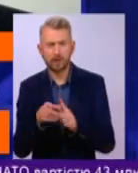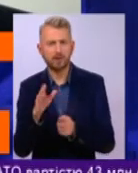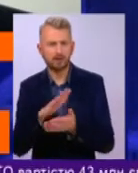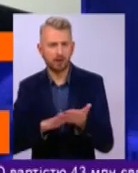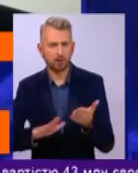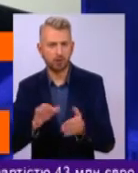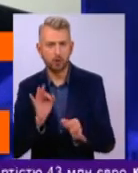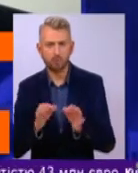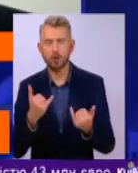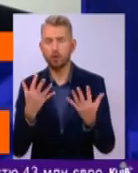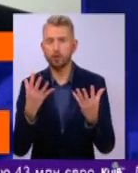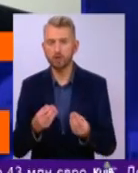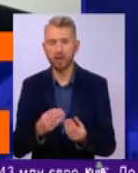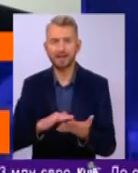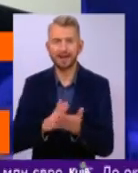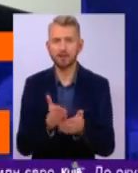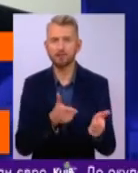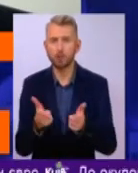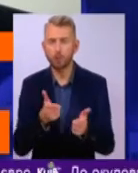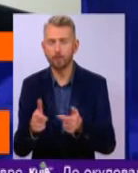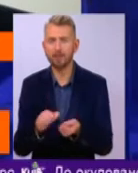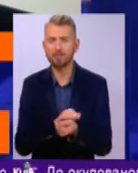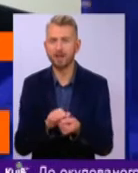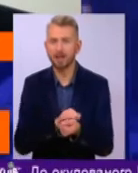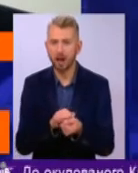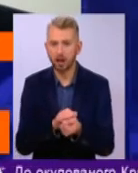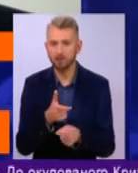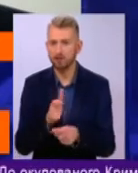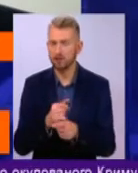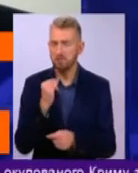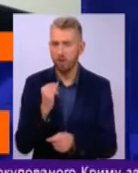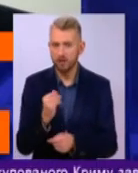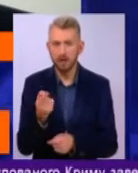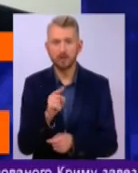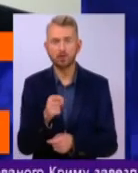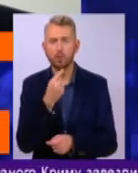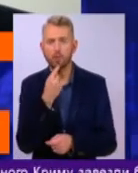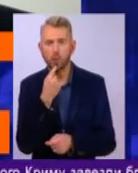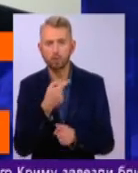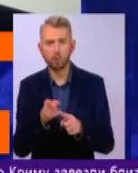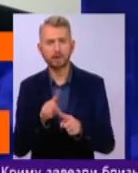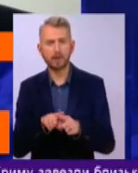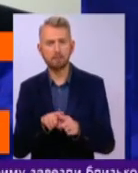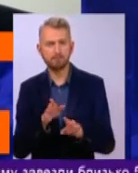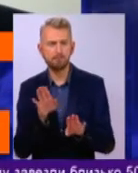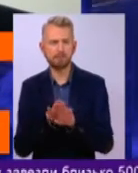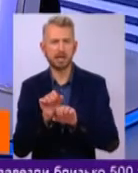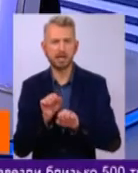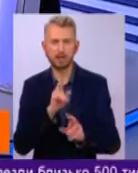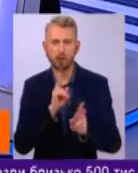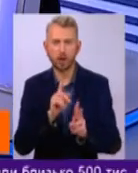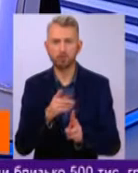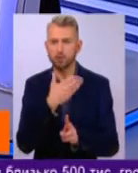але на сьогоднішній день якість підготовки матеріалів достатньо низька. І те, що пробують це прикрити наріканнями, що